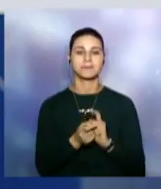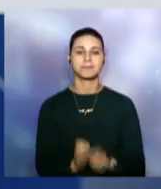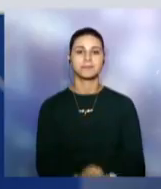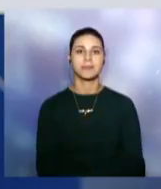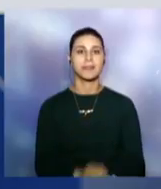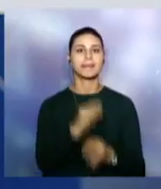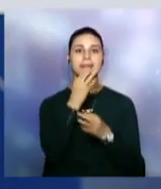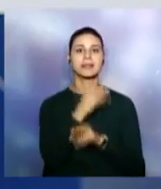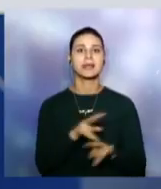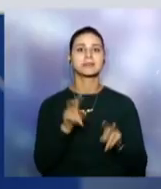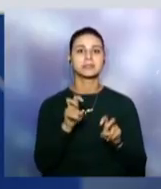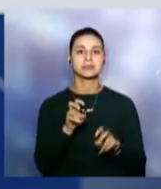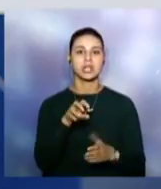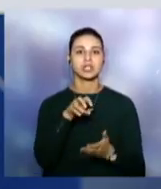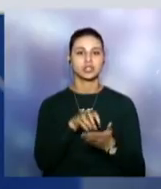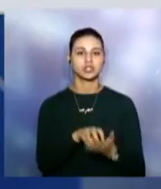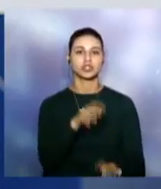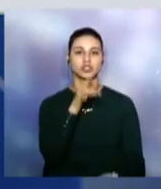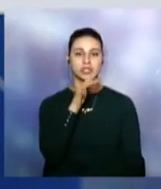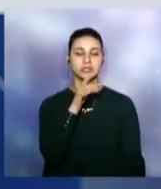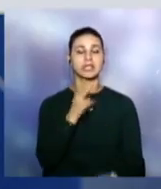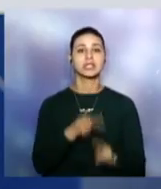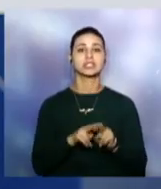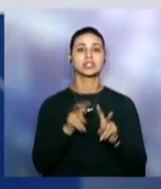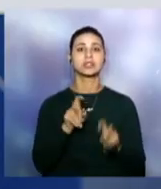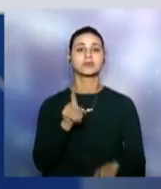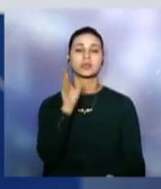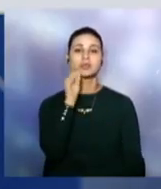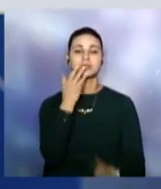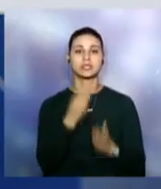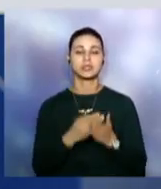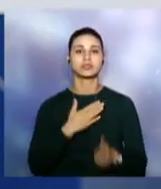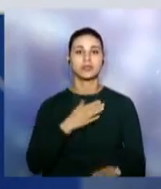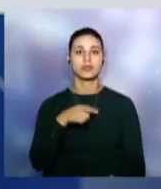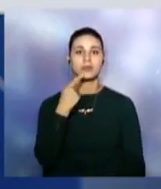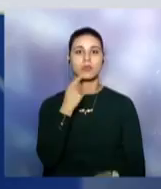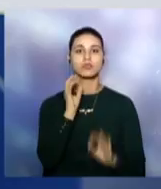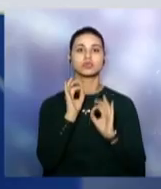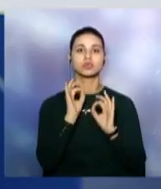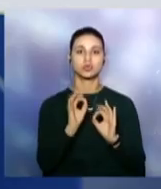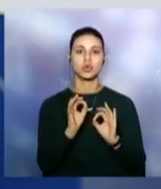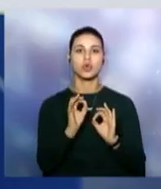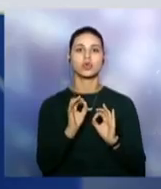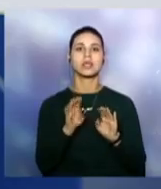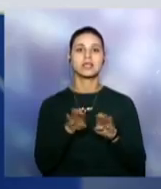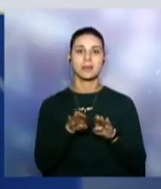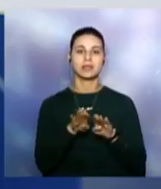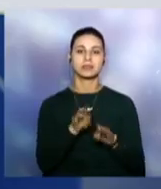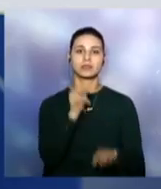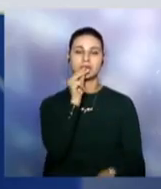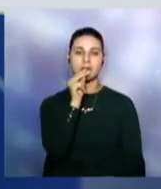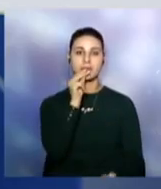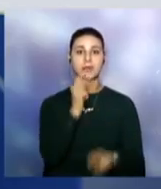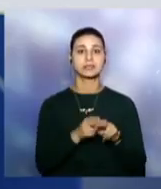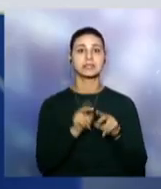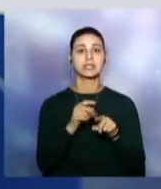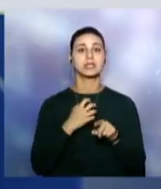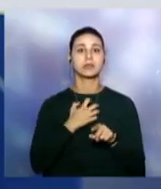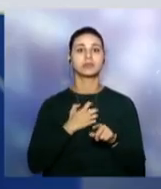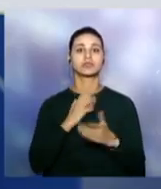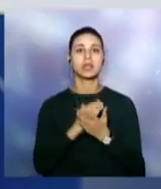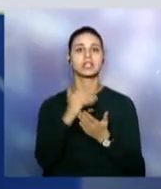არამედ ნებისმიერ ჯერზე. ეს იმას ნიშნავს, რომ როდესაც ჩვენ ვლაპარაკობთ სწორ რაციონალურ დაბალანსებულ კვებაზე, იქ